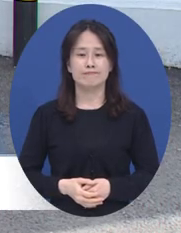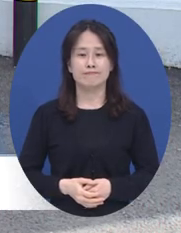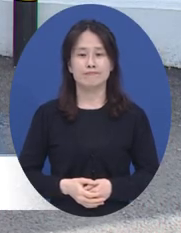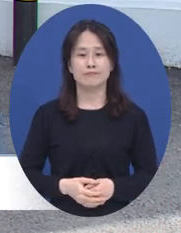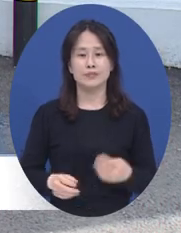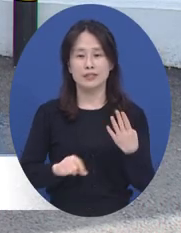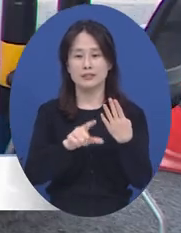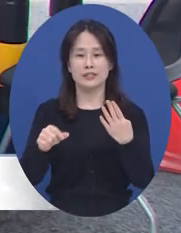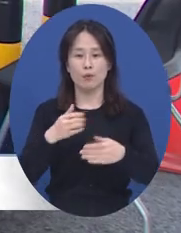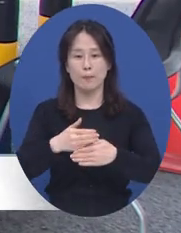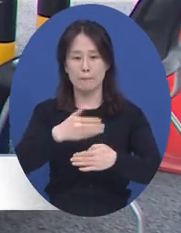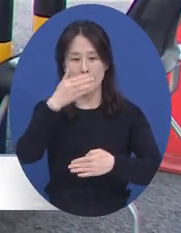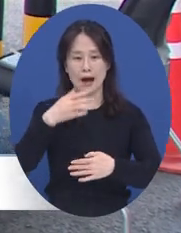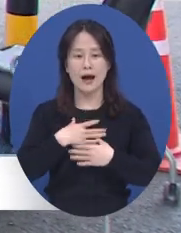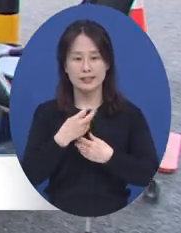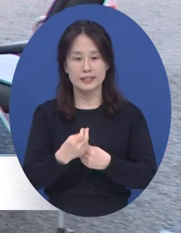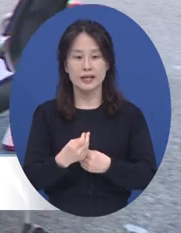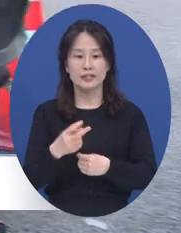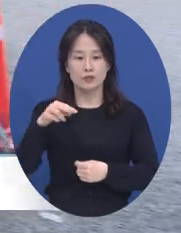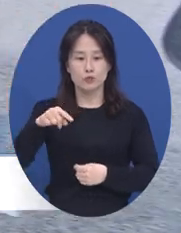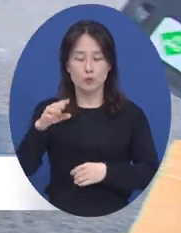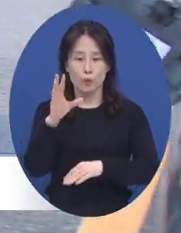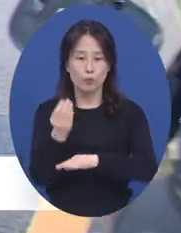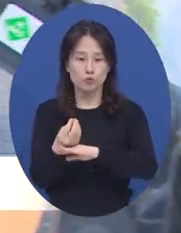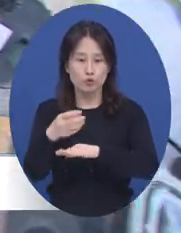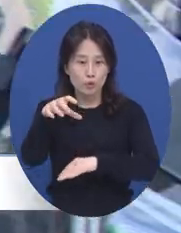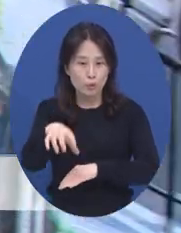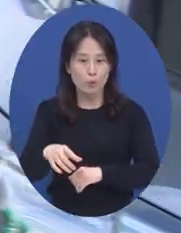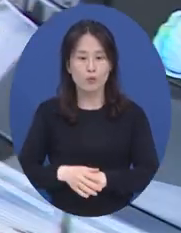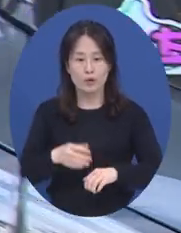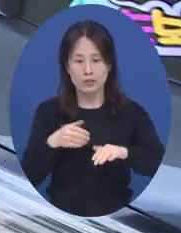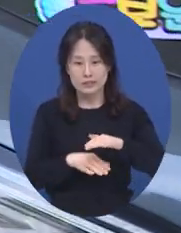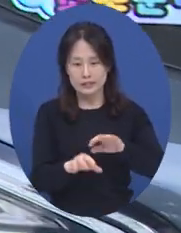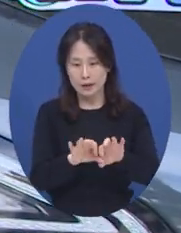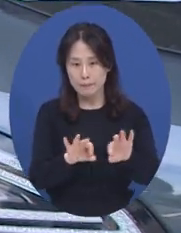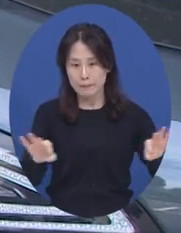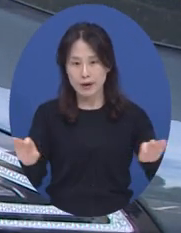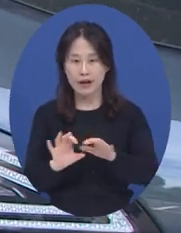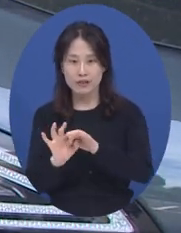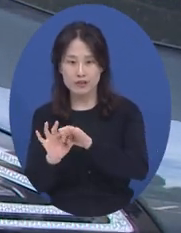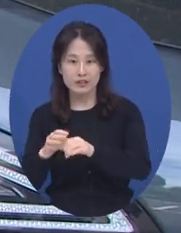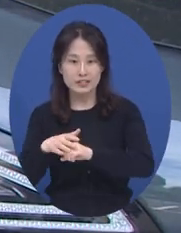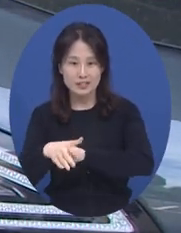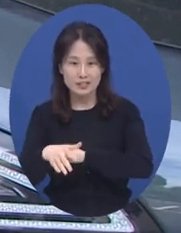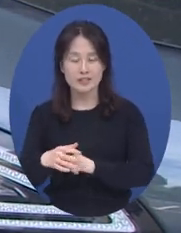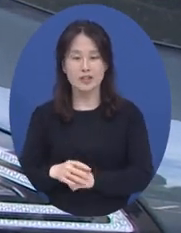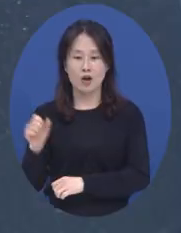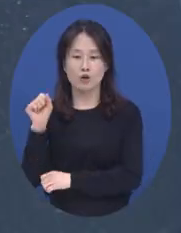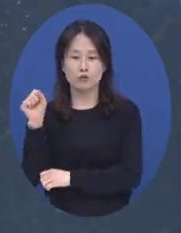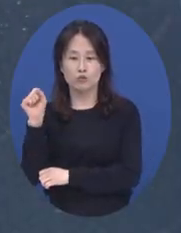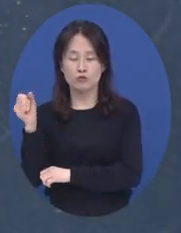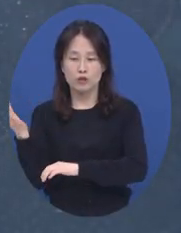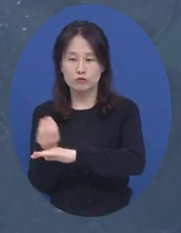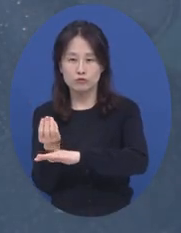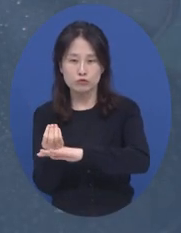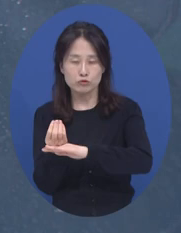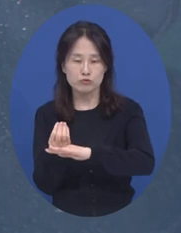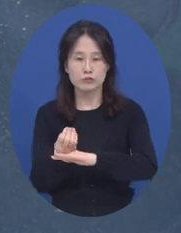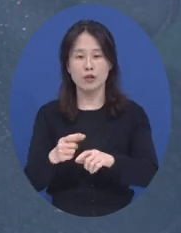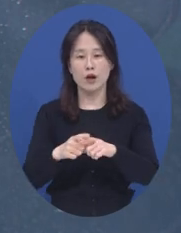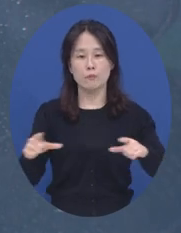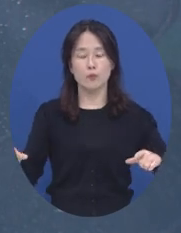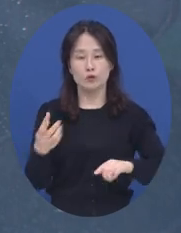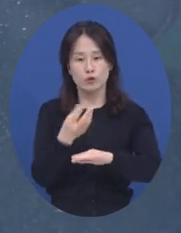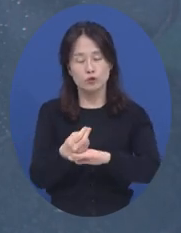지난달 문을 연 안산의 수소 충전소입니다. 지하 수소 백원망을 연계한 방식 덕에 운송차로 수소를 공급하는 일반